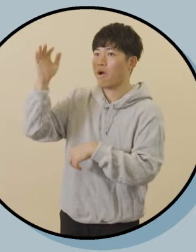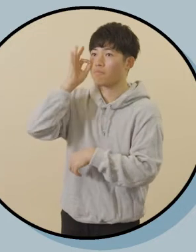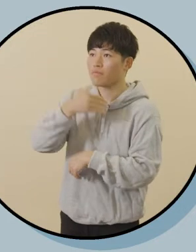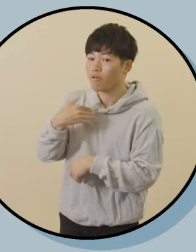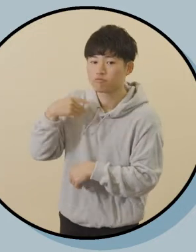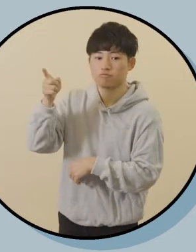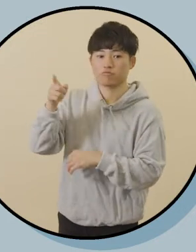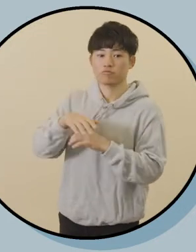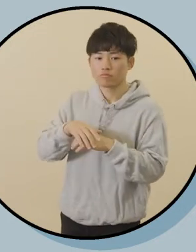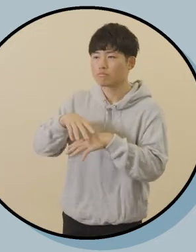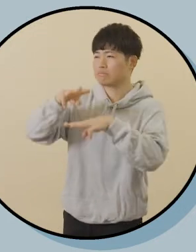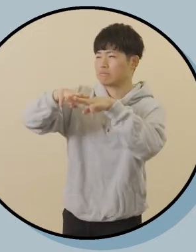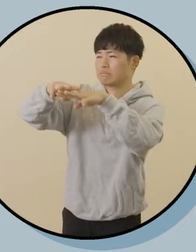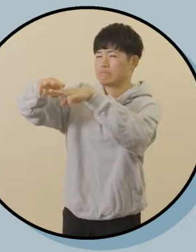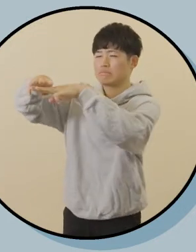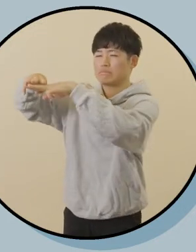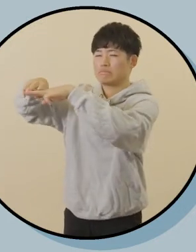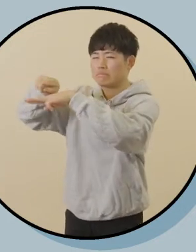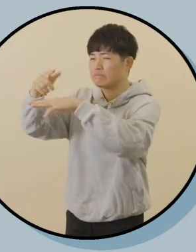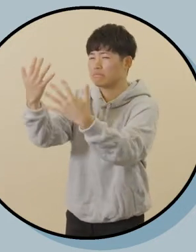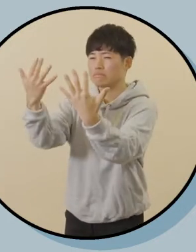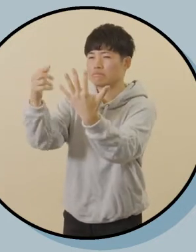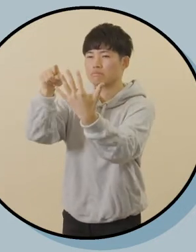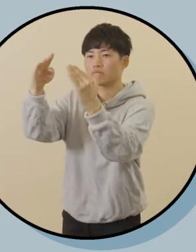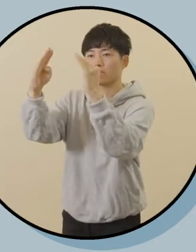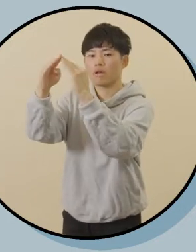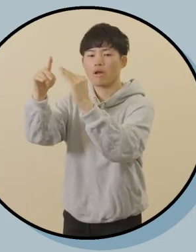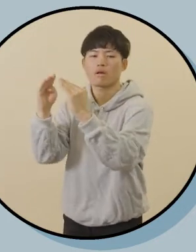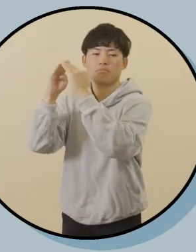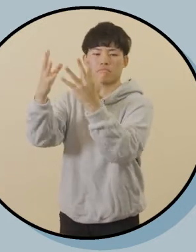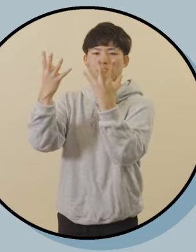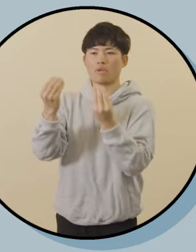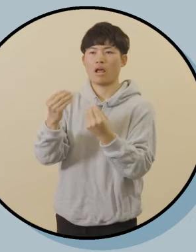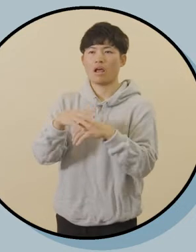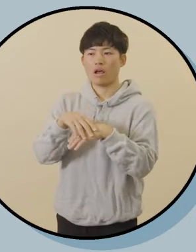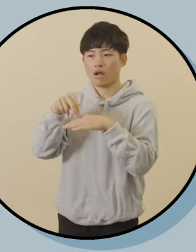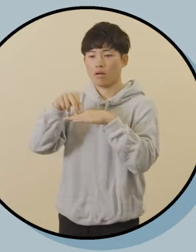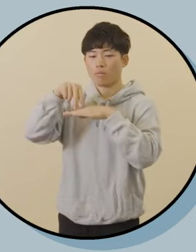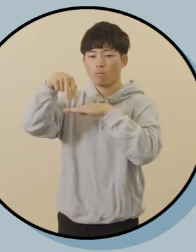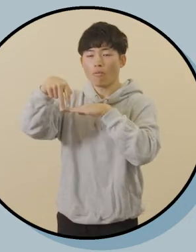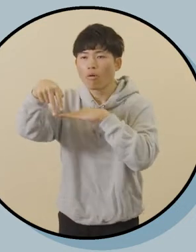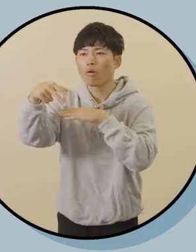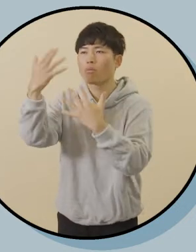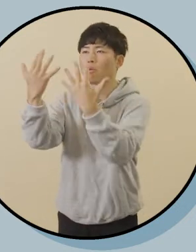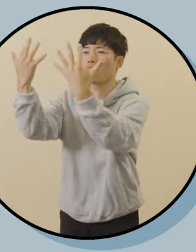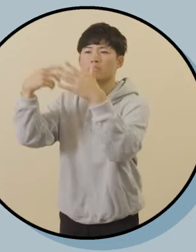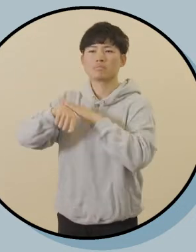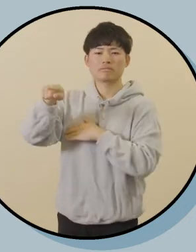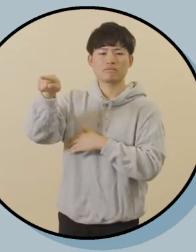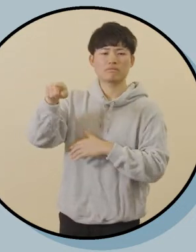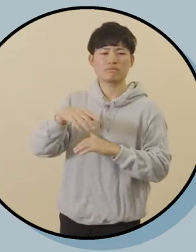で、周りも八ヶ岳目の前に出て、周り田んぼで、すぐそこ森みたいな、もう一軒